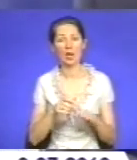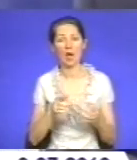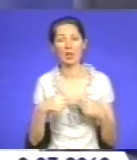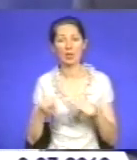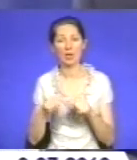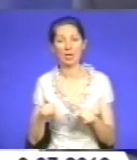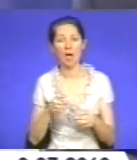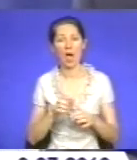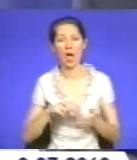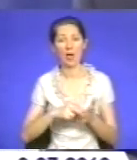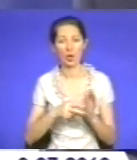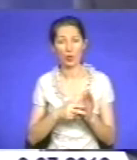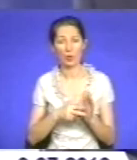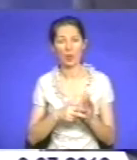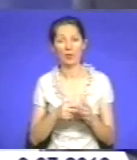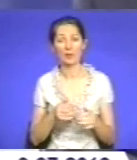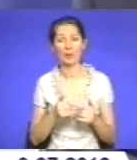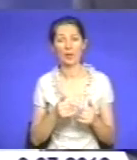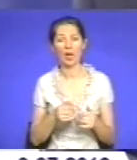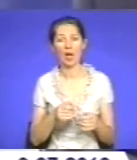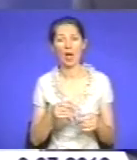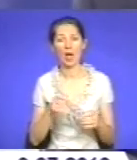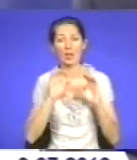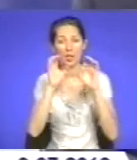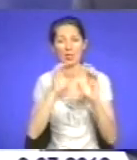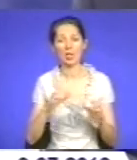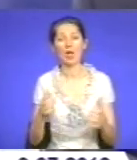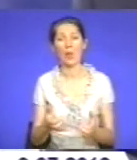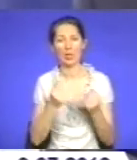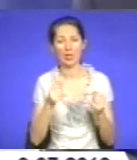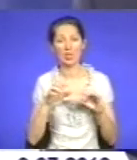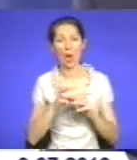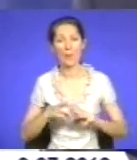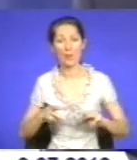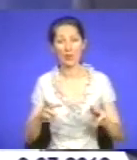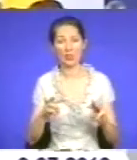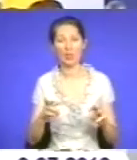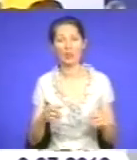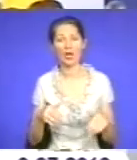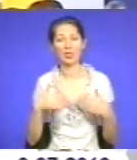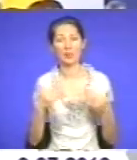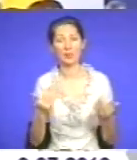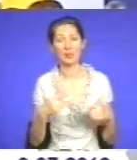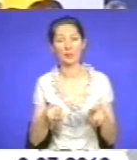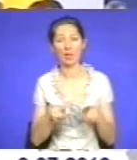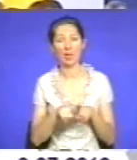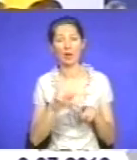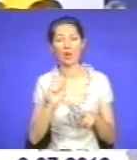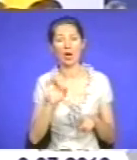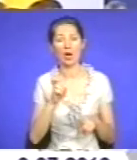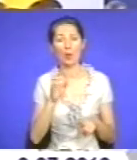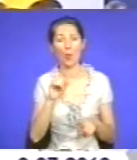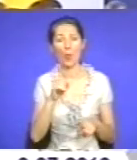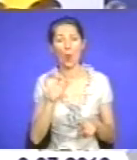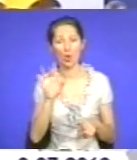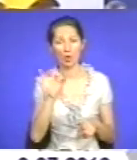істочників фінансування на ці цілі, законодавчої підтримки правительственних ініціатив. Також Сергій Арбузов наголосив,